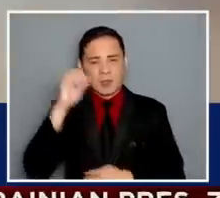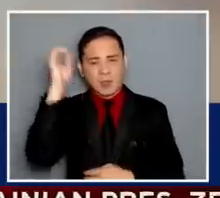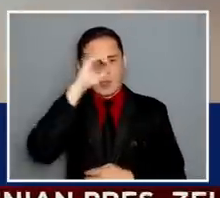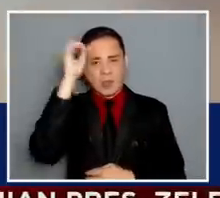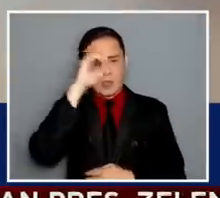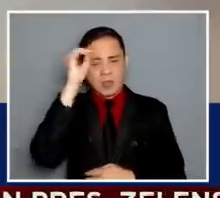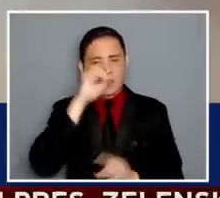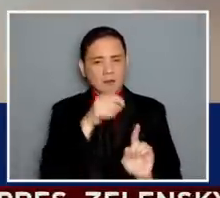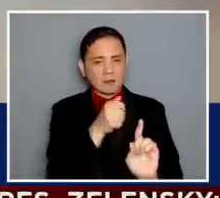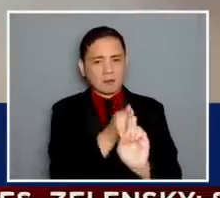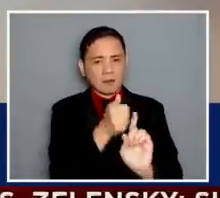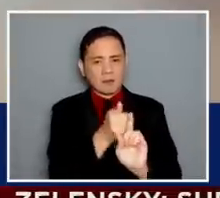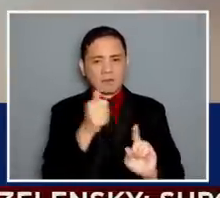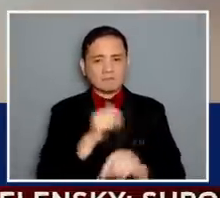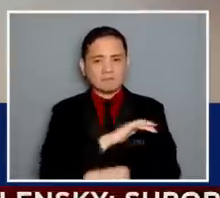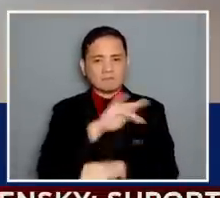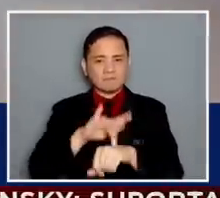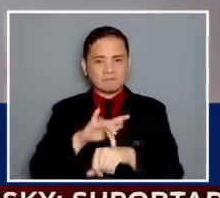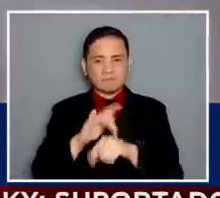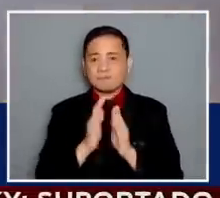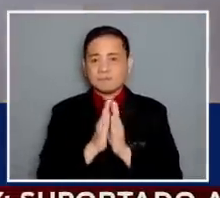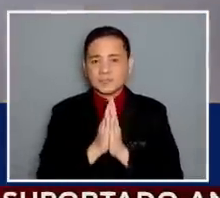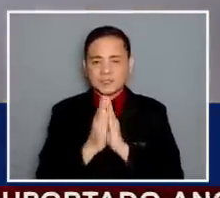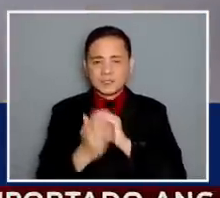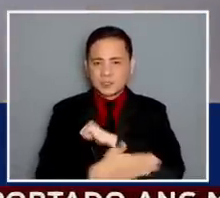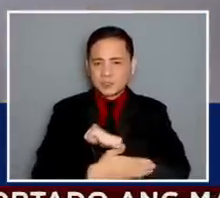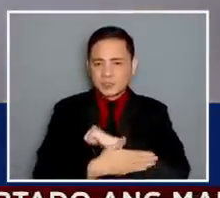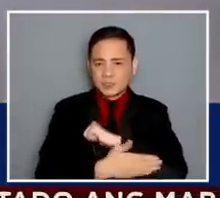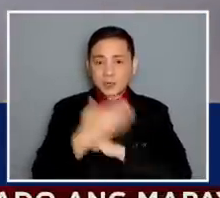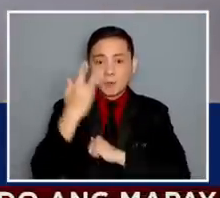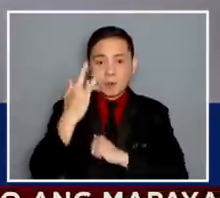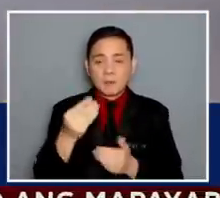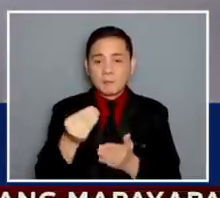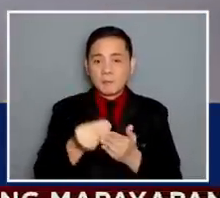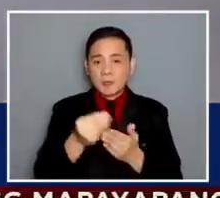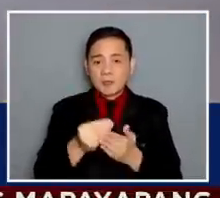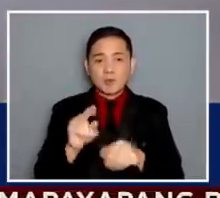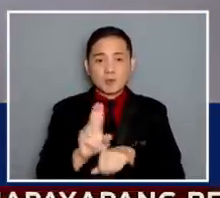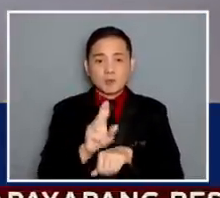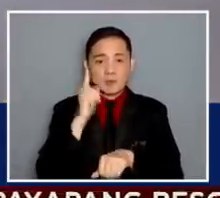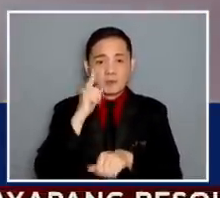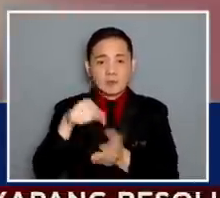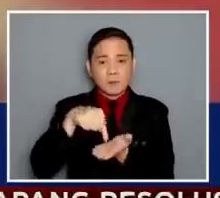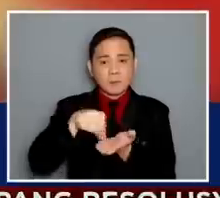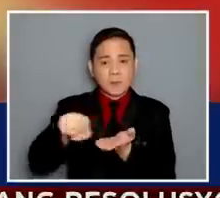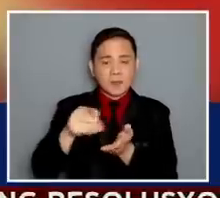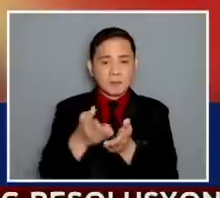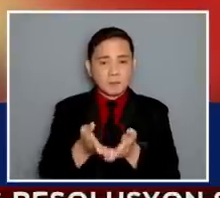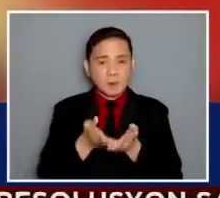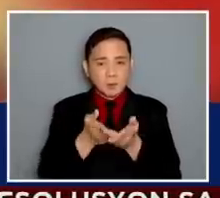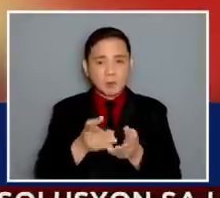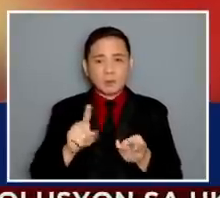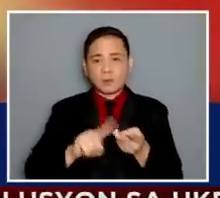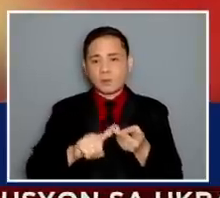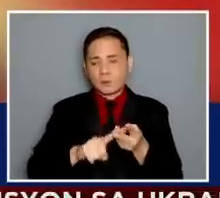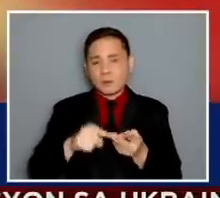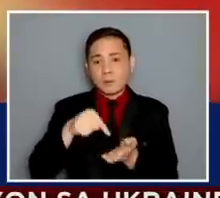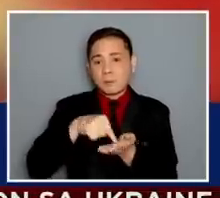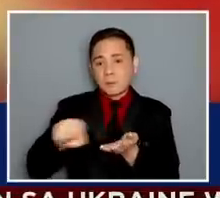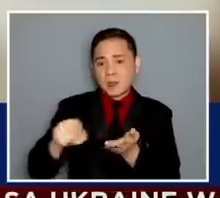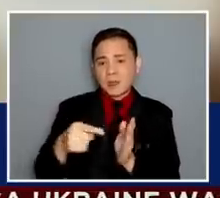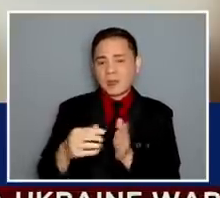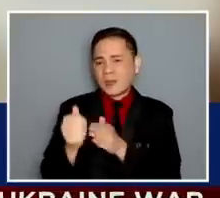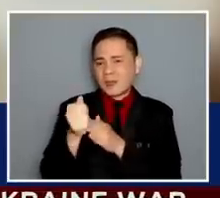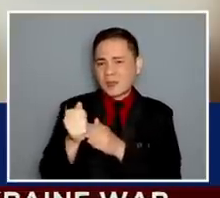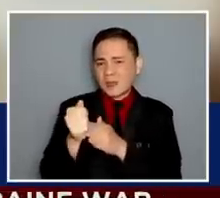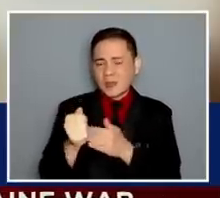because yung currency that they used to pay the bangka, the boat, and also the tour guide, ano pa, Thai